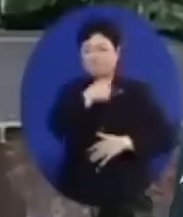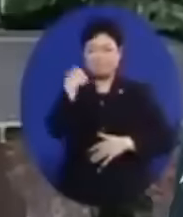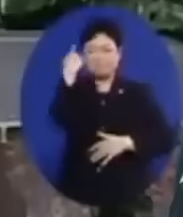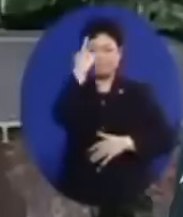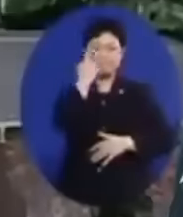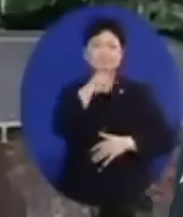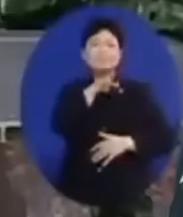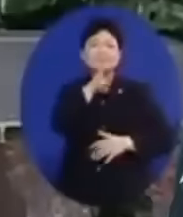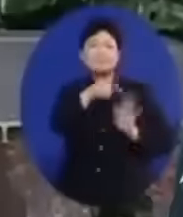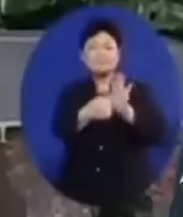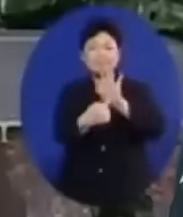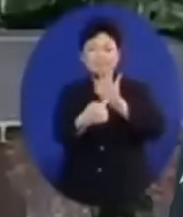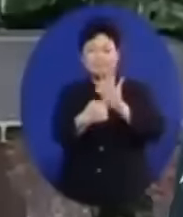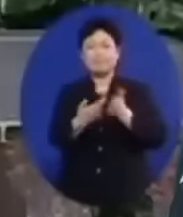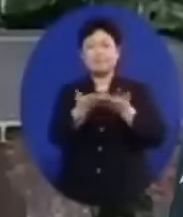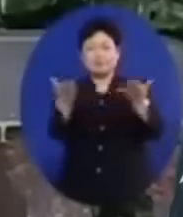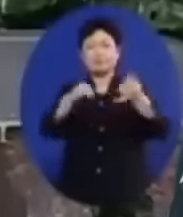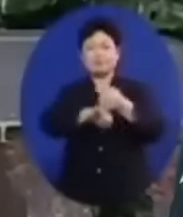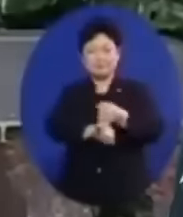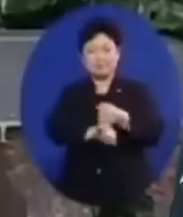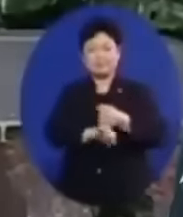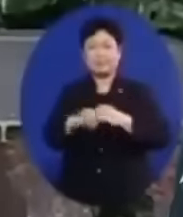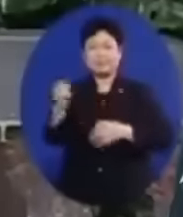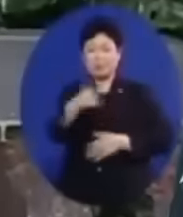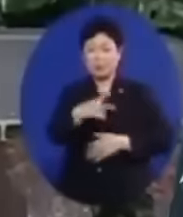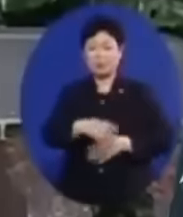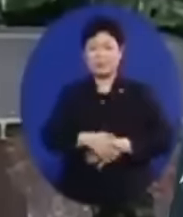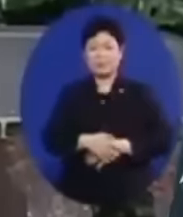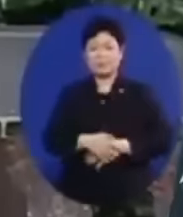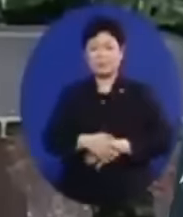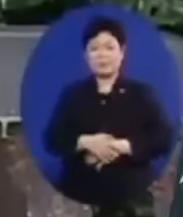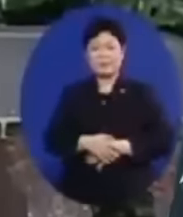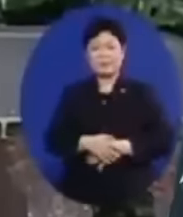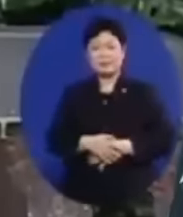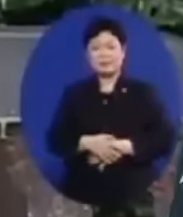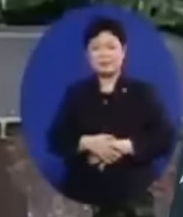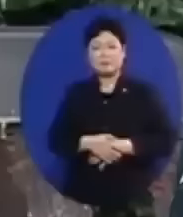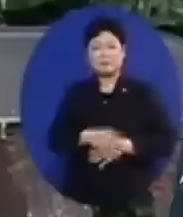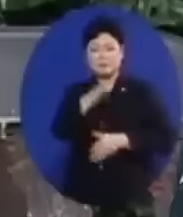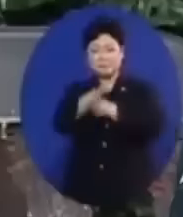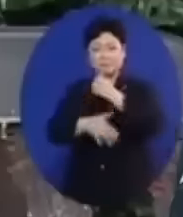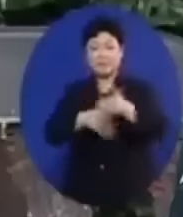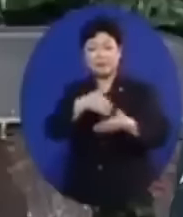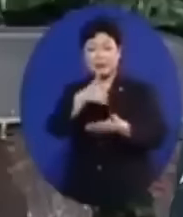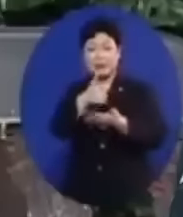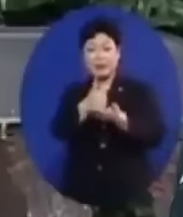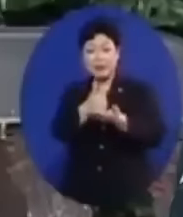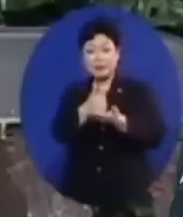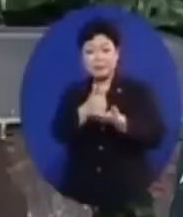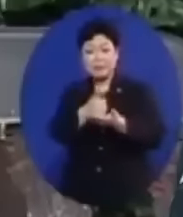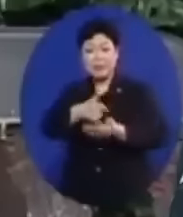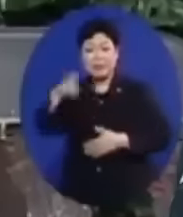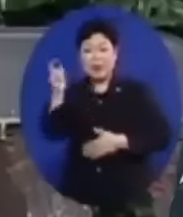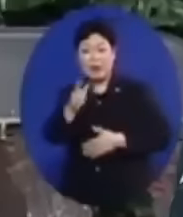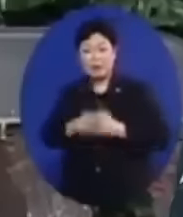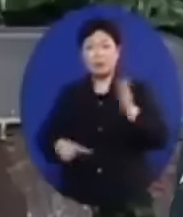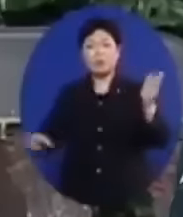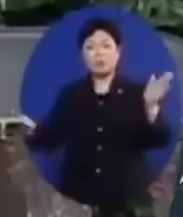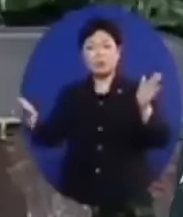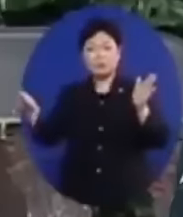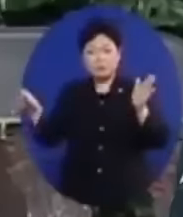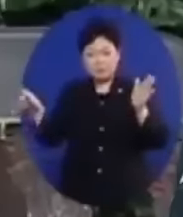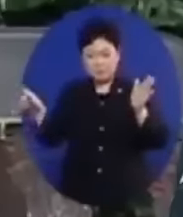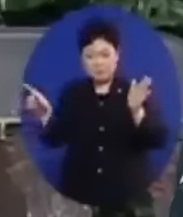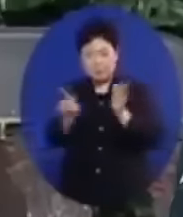것입니다. 그리고 하나님 뜻을 강하고 담대하게 실천해야 돼요.